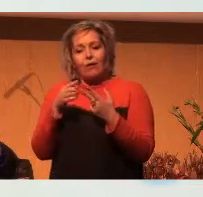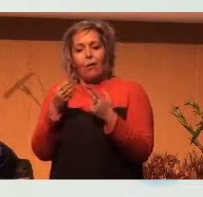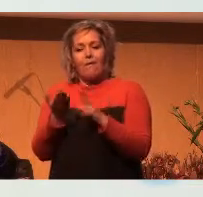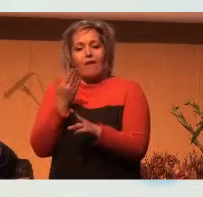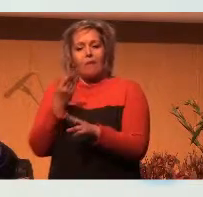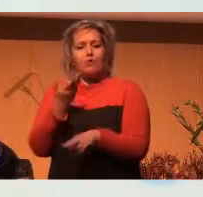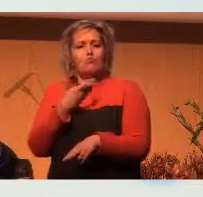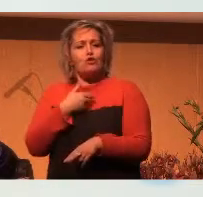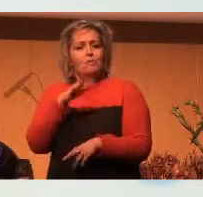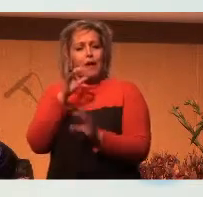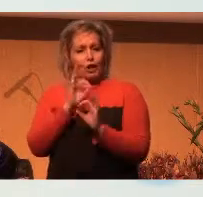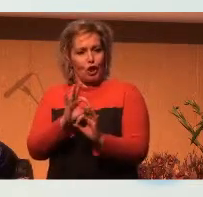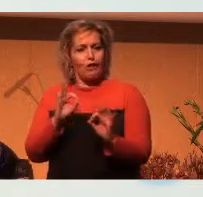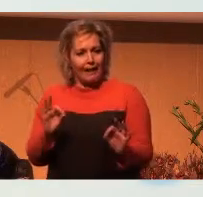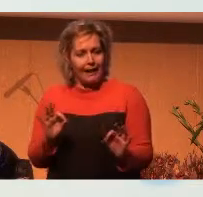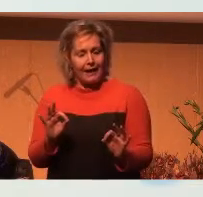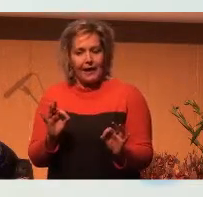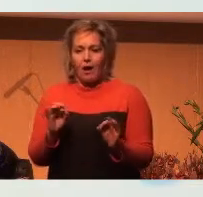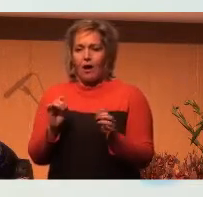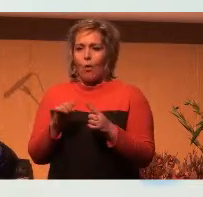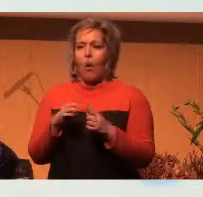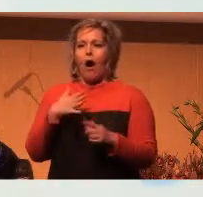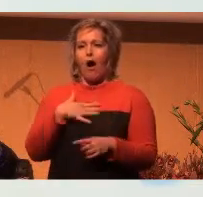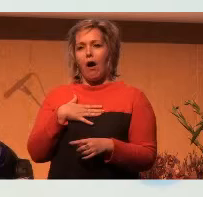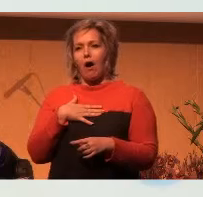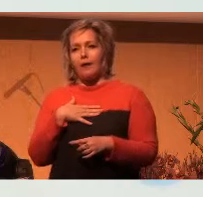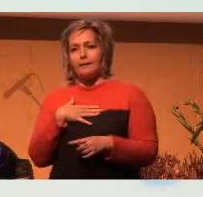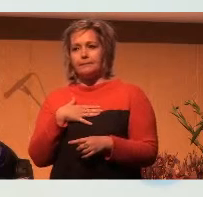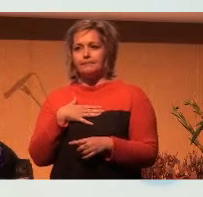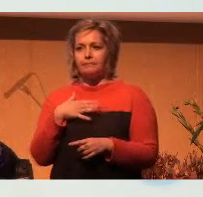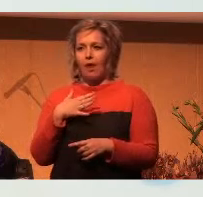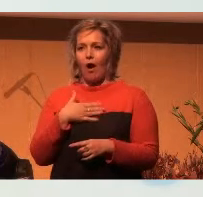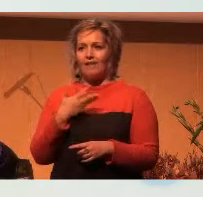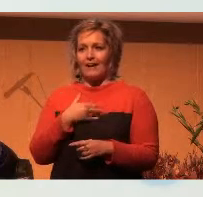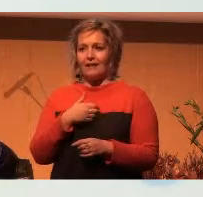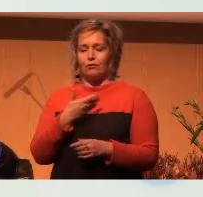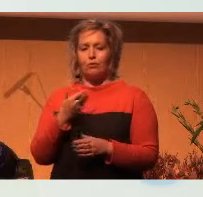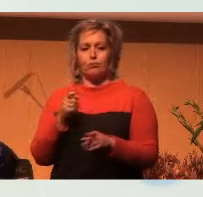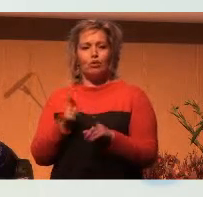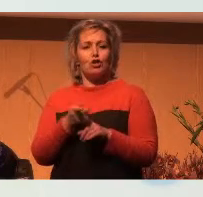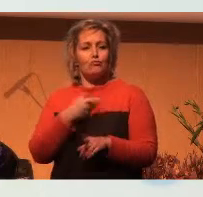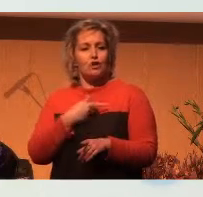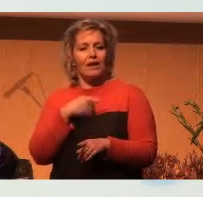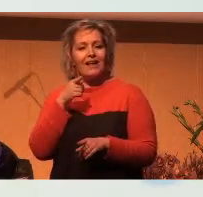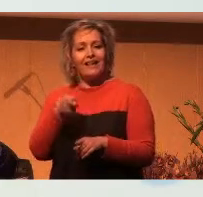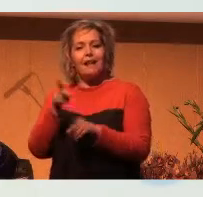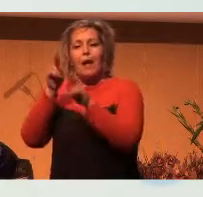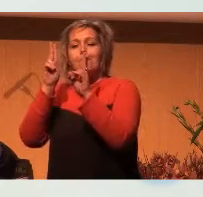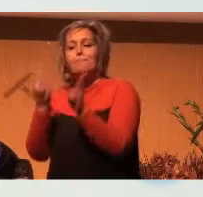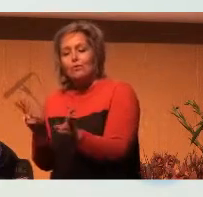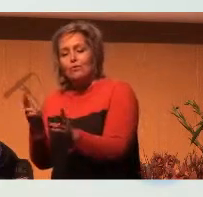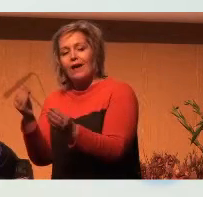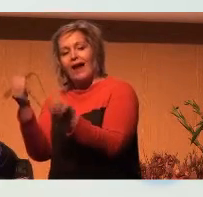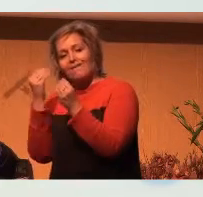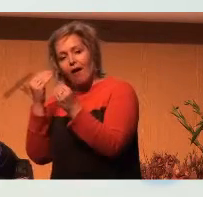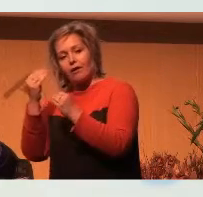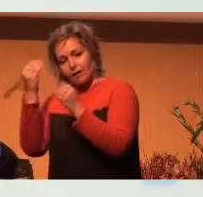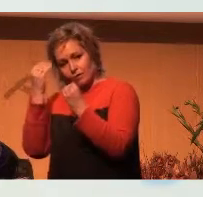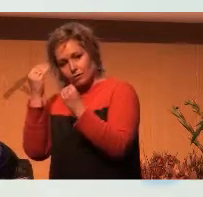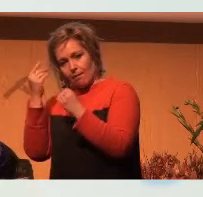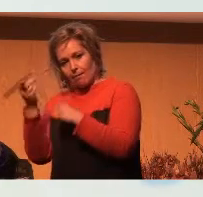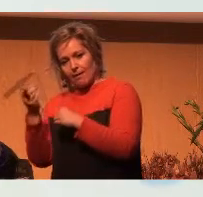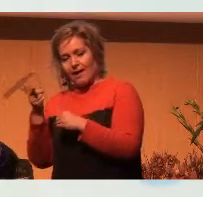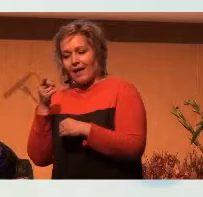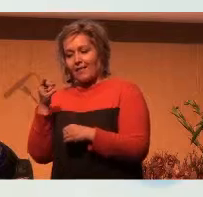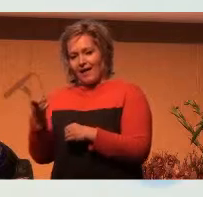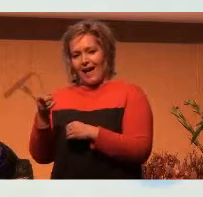som mye tydeligere, og som har en veldig stor betydning, det er jo da den brukererfarte kunnskapen.